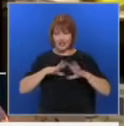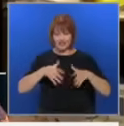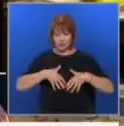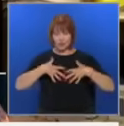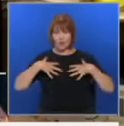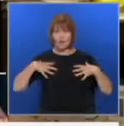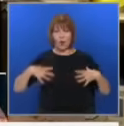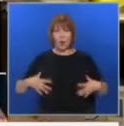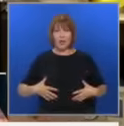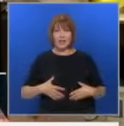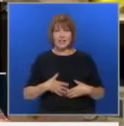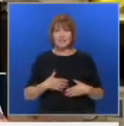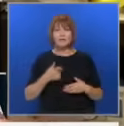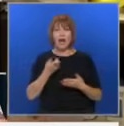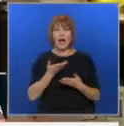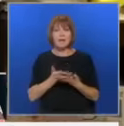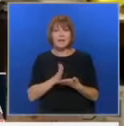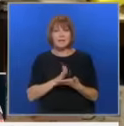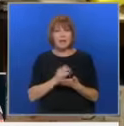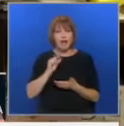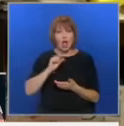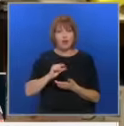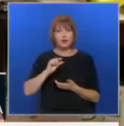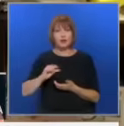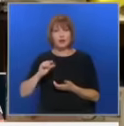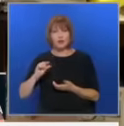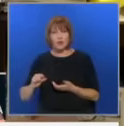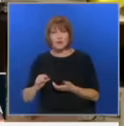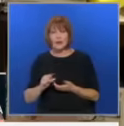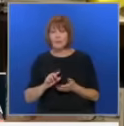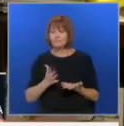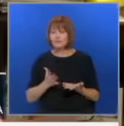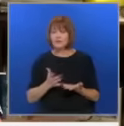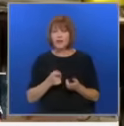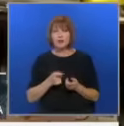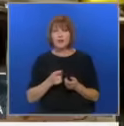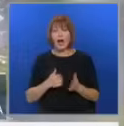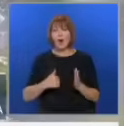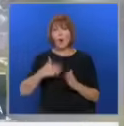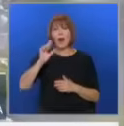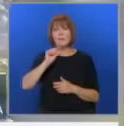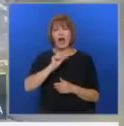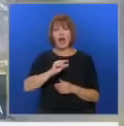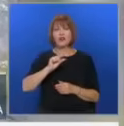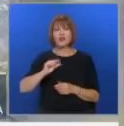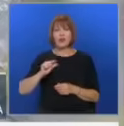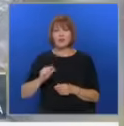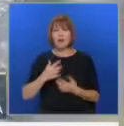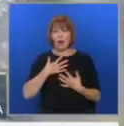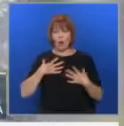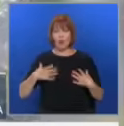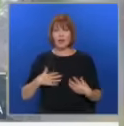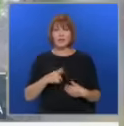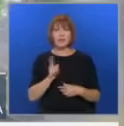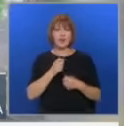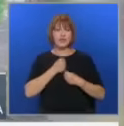за няколко дози, все едно, че този човек е погълнал няколко дози наведнъж. Или е свръхдоза, което няма как организма да издържи. Ако е